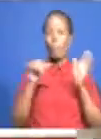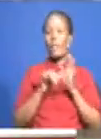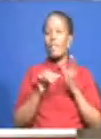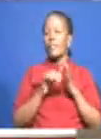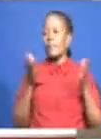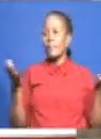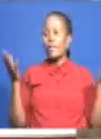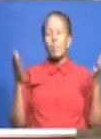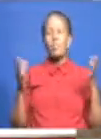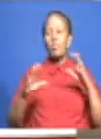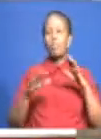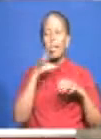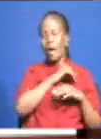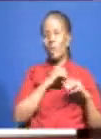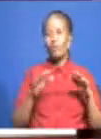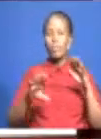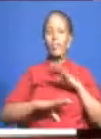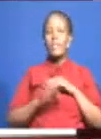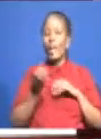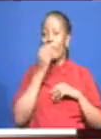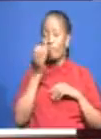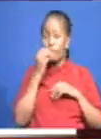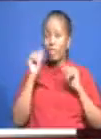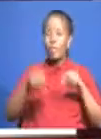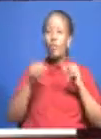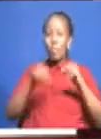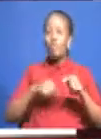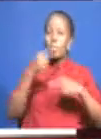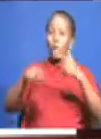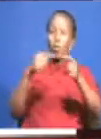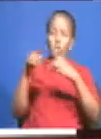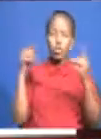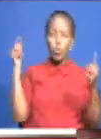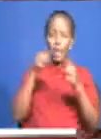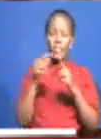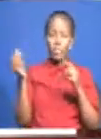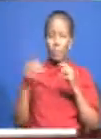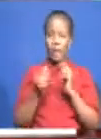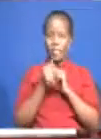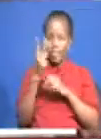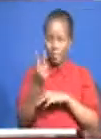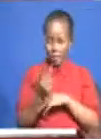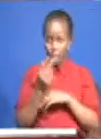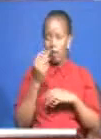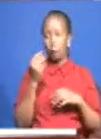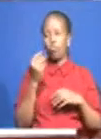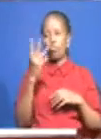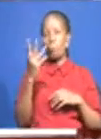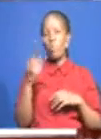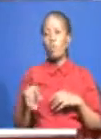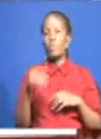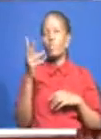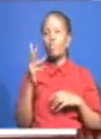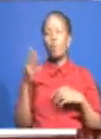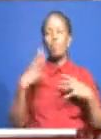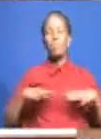kutojitosheleza kwa chakula huenda likazidi hadi mwezi Disemba mwaka huu, na watu milioni 4.4 huenda wakahitaji